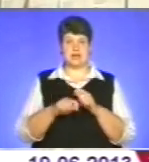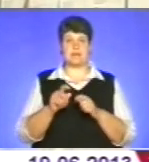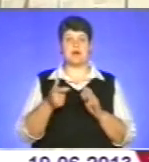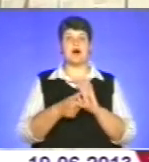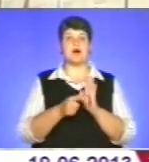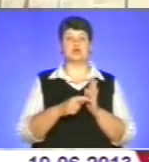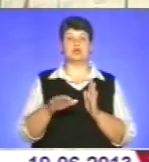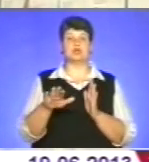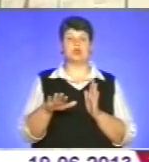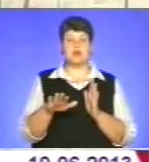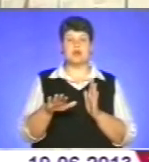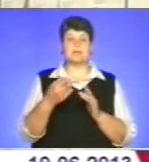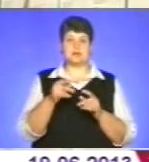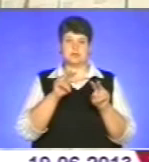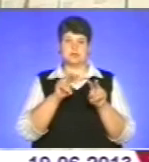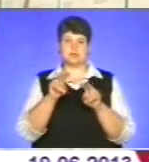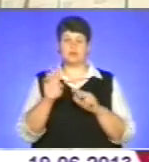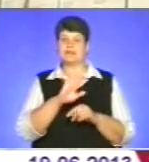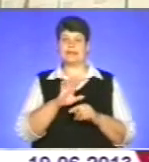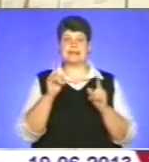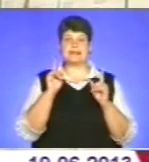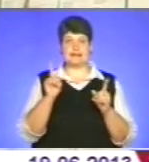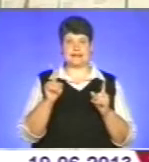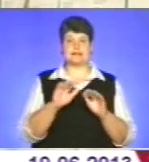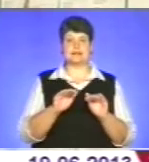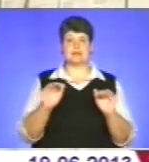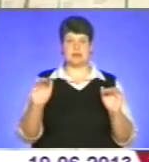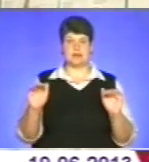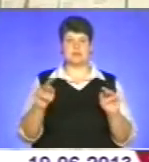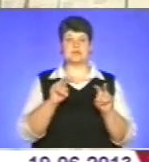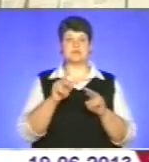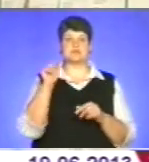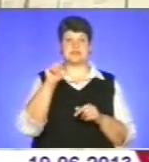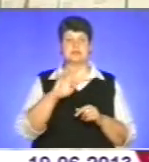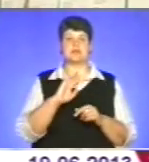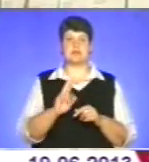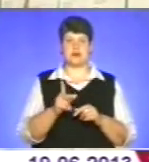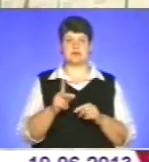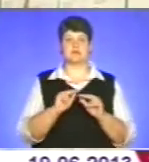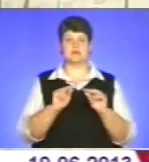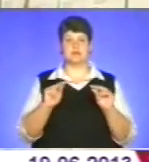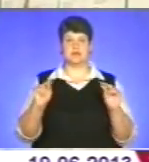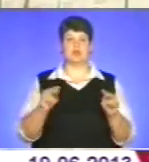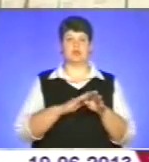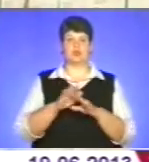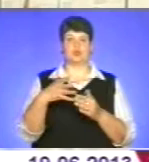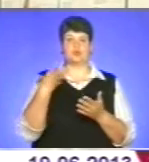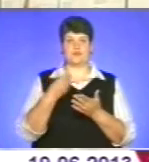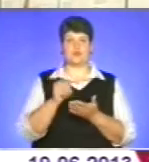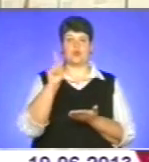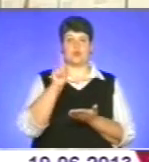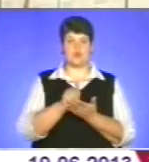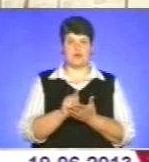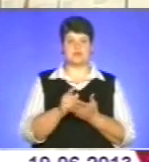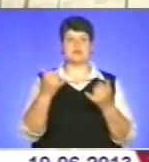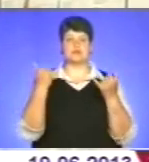аудиторії, ми слідкуємо не тільки, скажімо, за абітурієнтами, ми слідкуємо за тим, як персонал виконує свої обов'язки. Тобто на